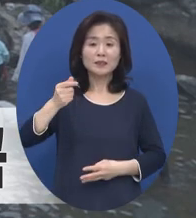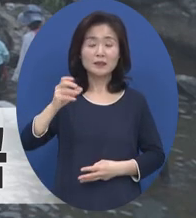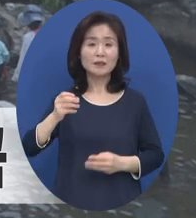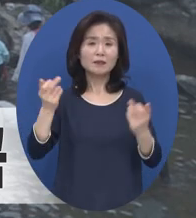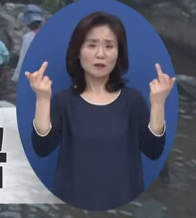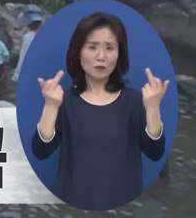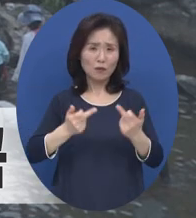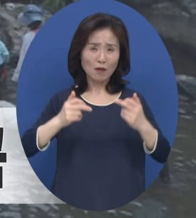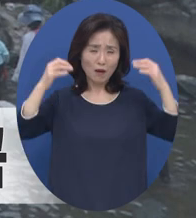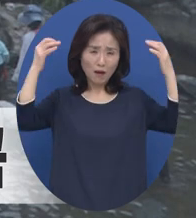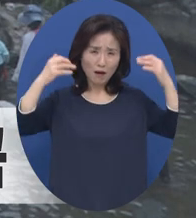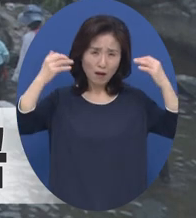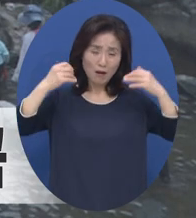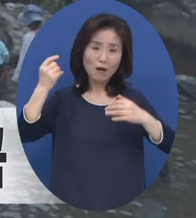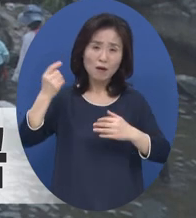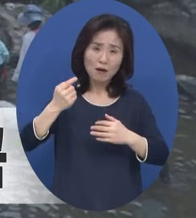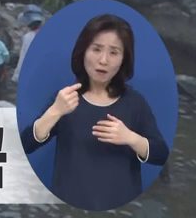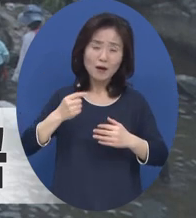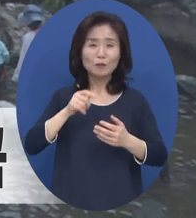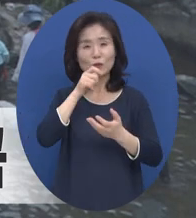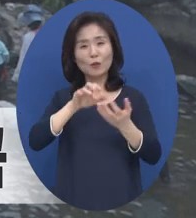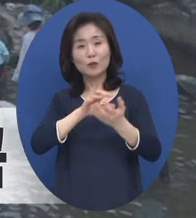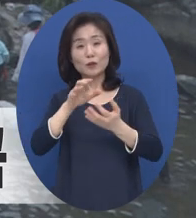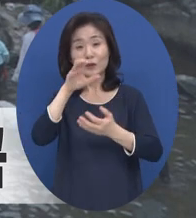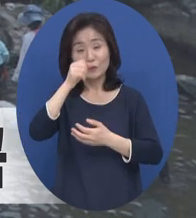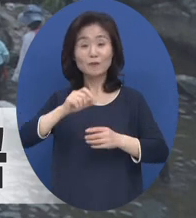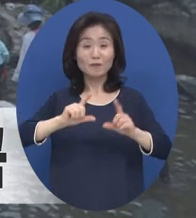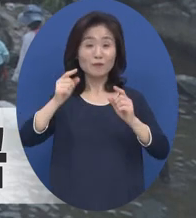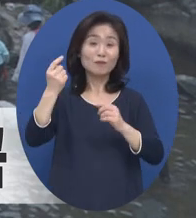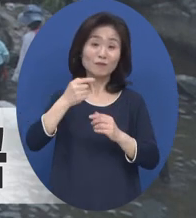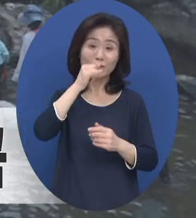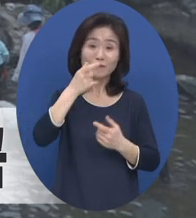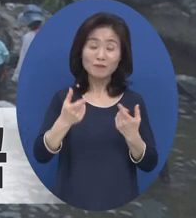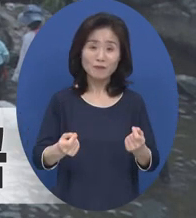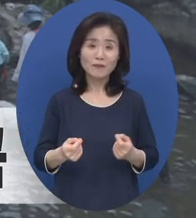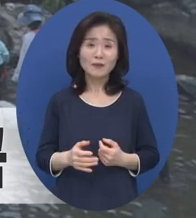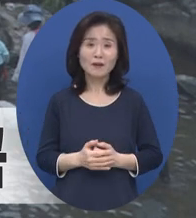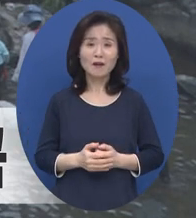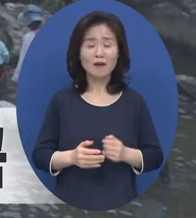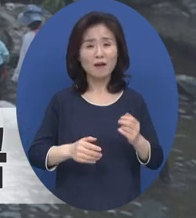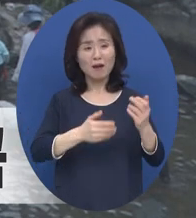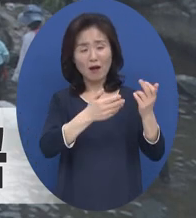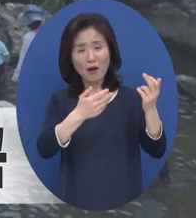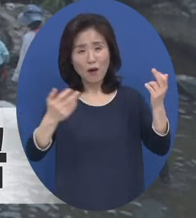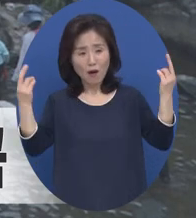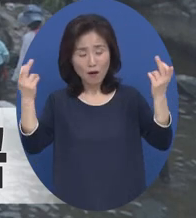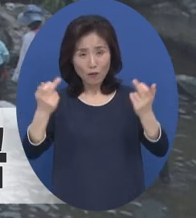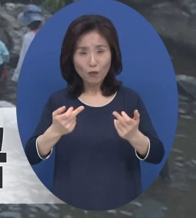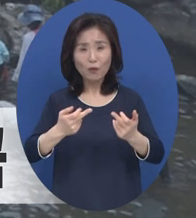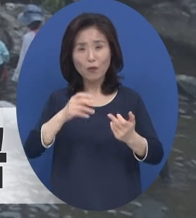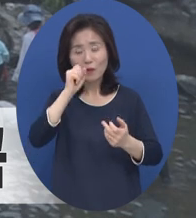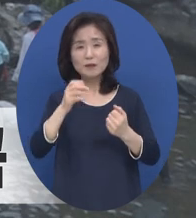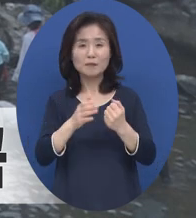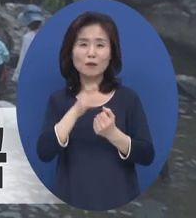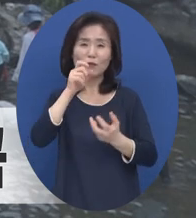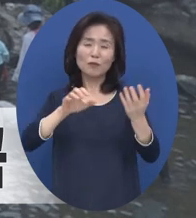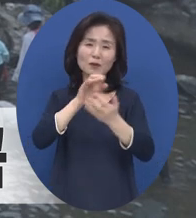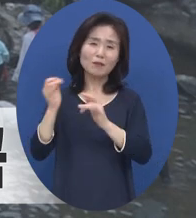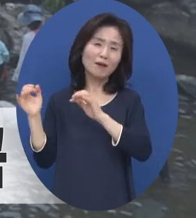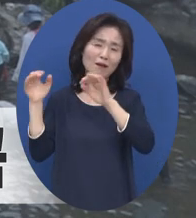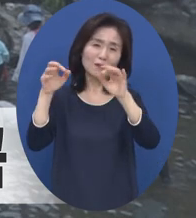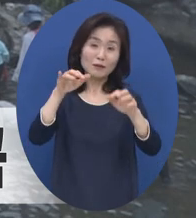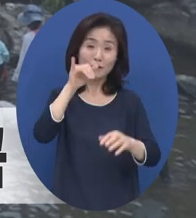이다가왔습니다. 장흥계곡은깨끗한물 덕분에휴가객들에게인기있는여행지입니다 .경기TV기자김태가 새롭게